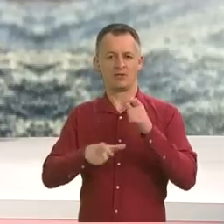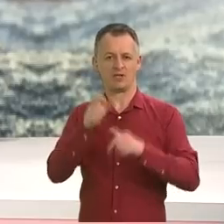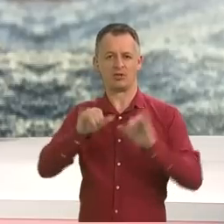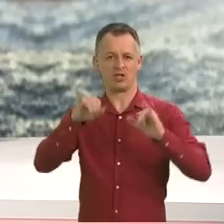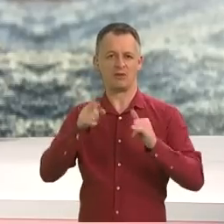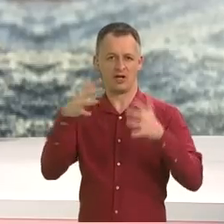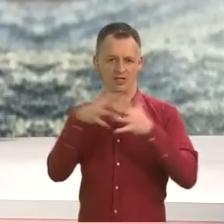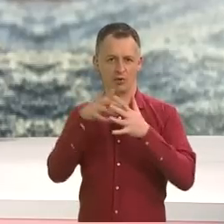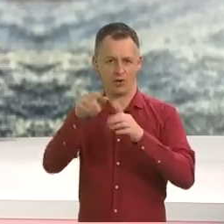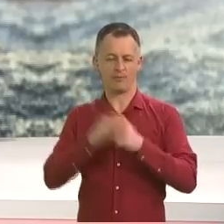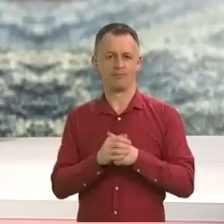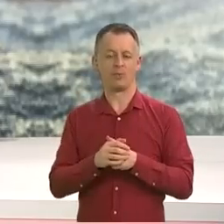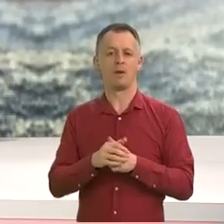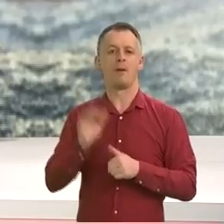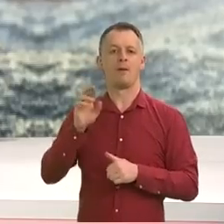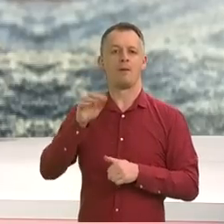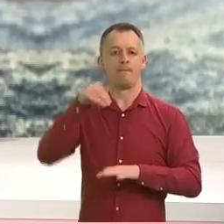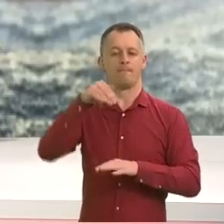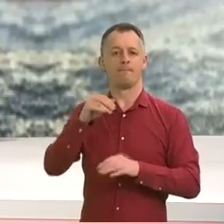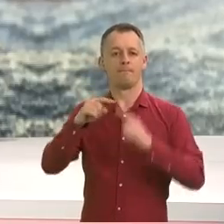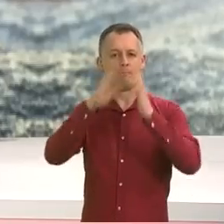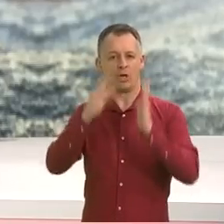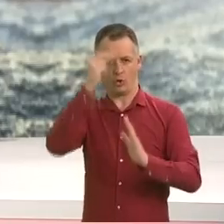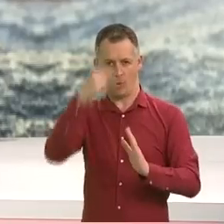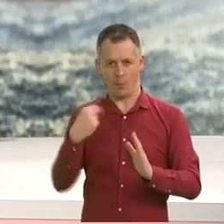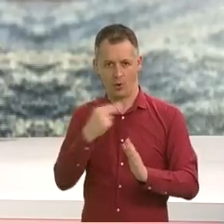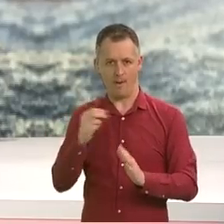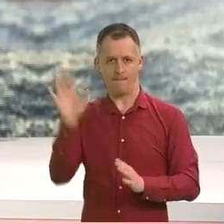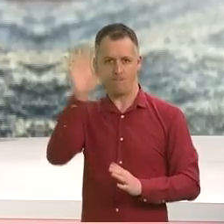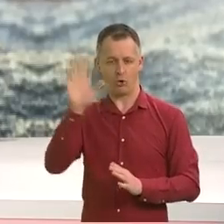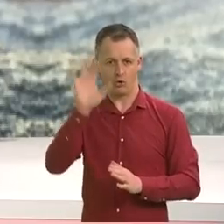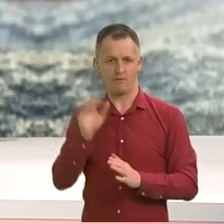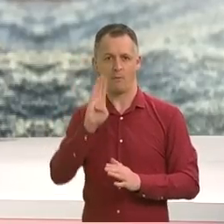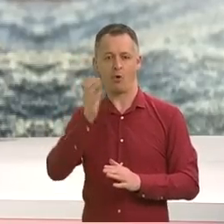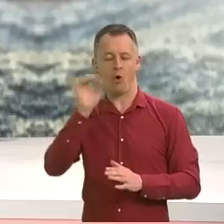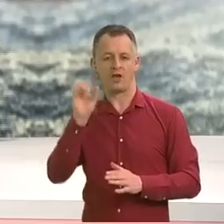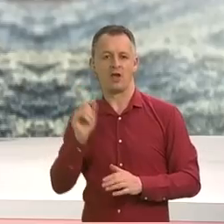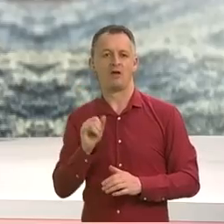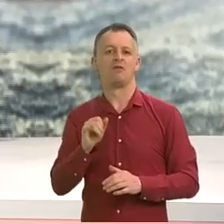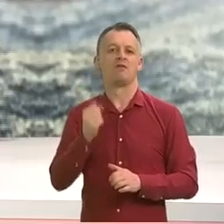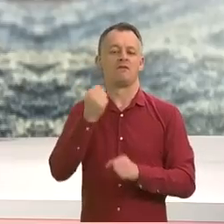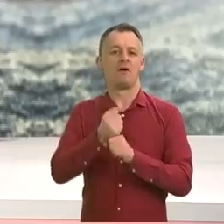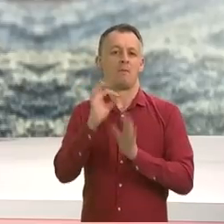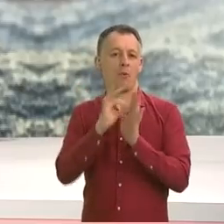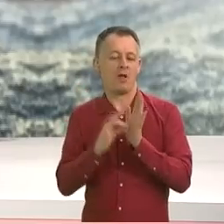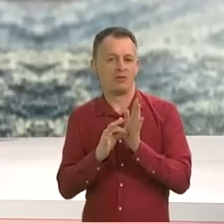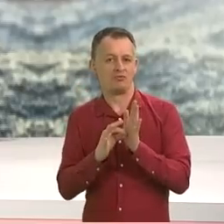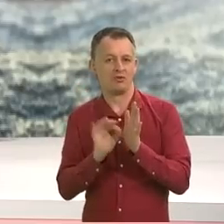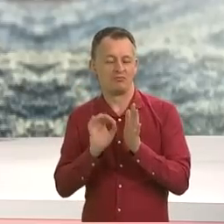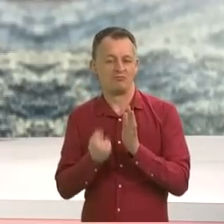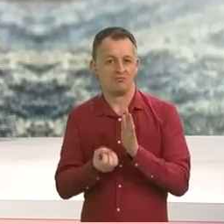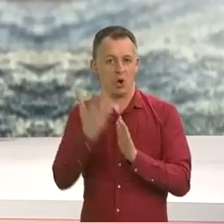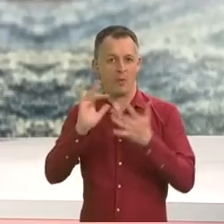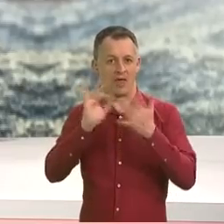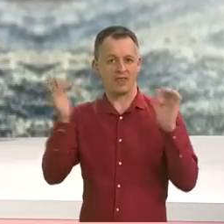Mitropolia Moldovei și Bucovinei face un pas în lumea digitală, iar enoriașii pot face acum pomelnice online. Cu o conexiune la